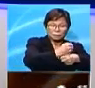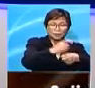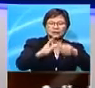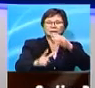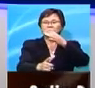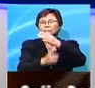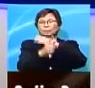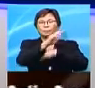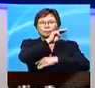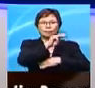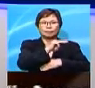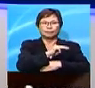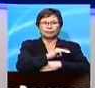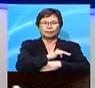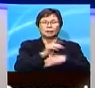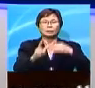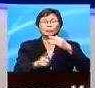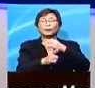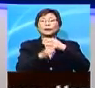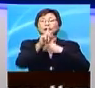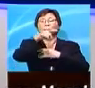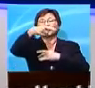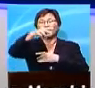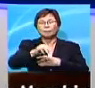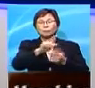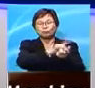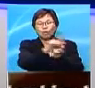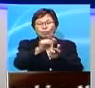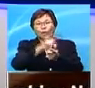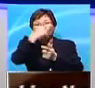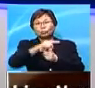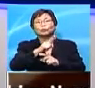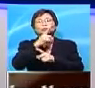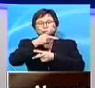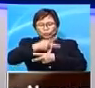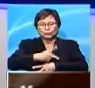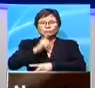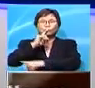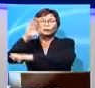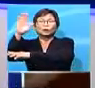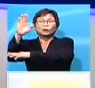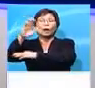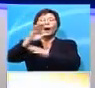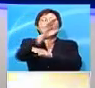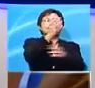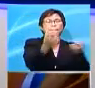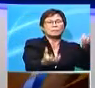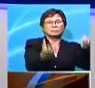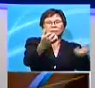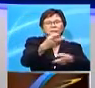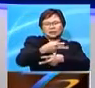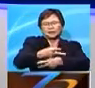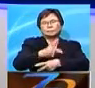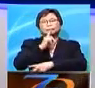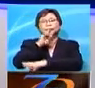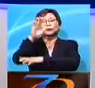Datuk Seri dr Ahmad Zahid Hamidi berkata kelulusan itu bagi mengotakan salah satu janji barisan